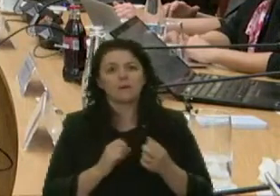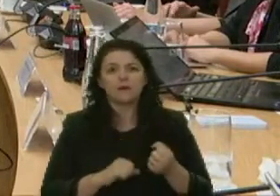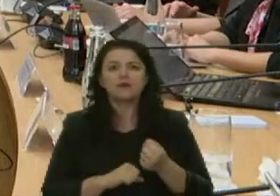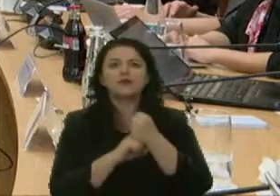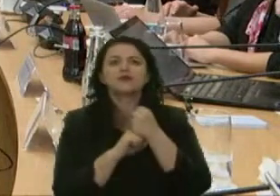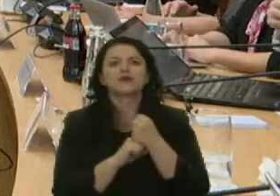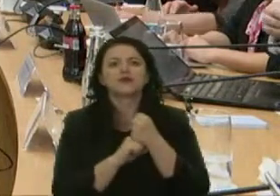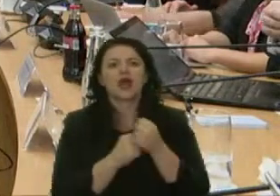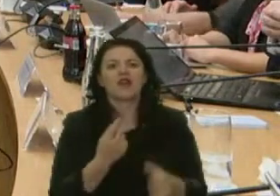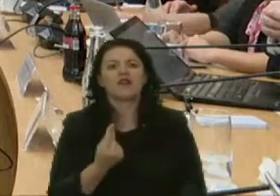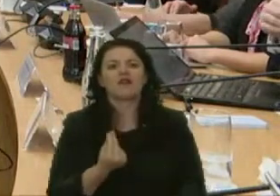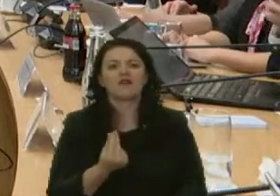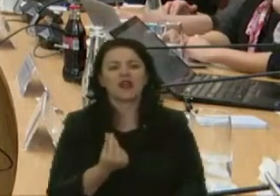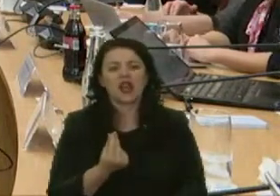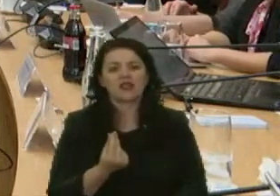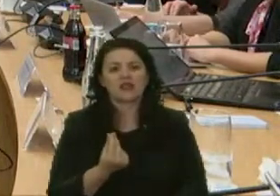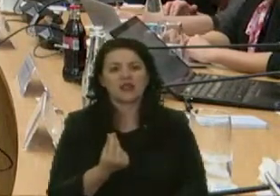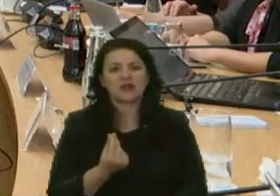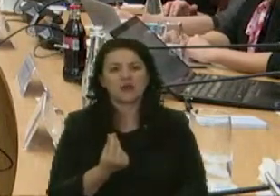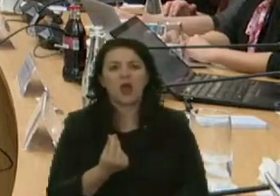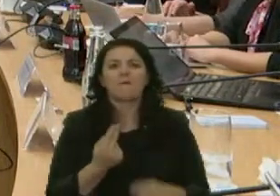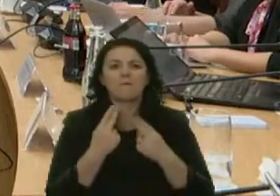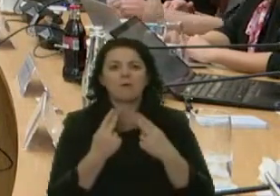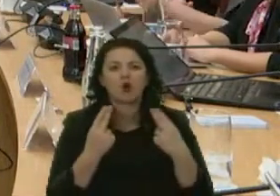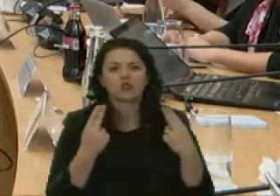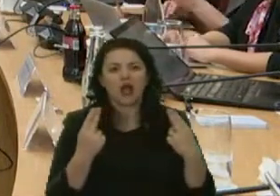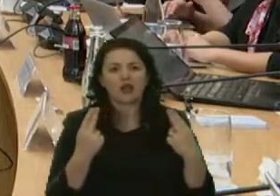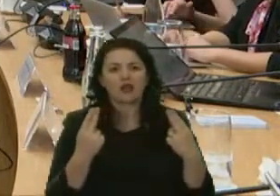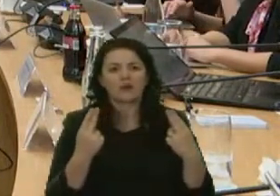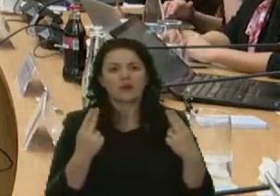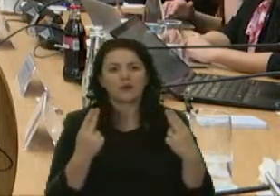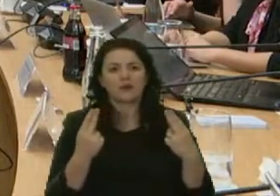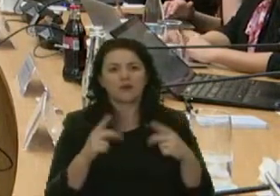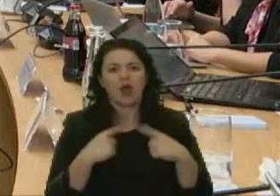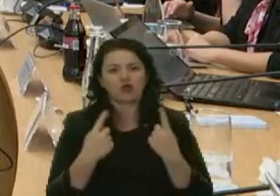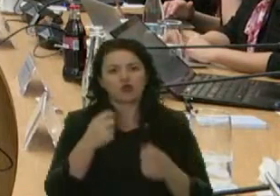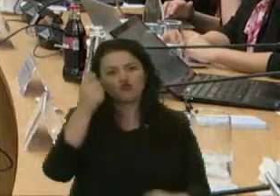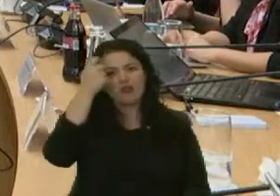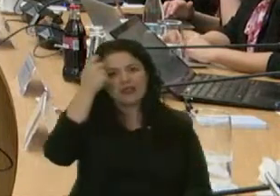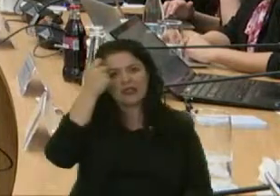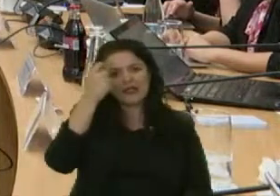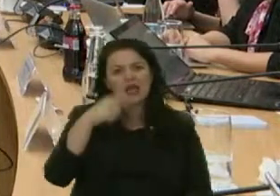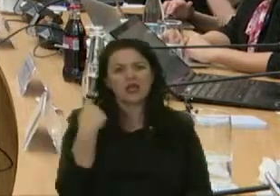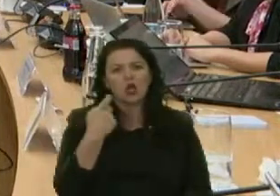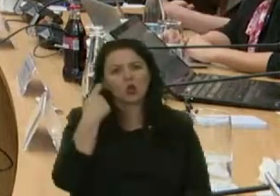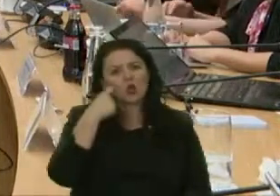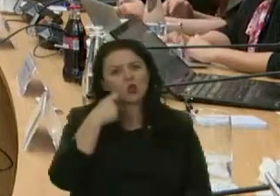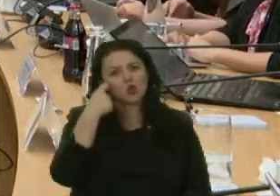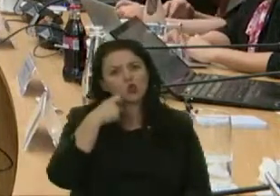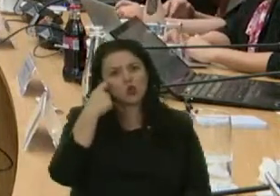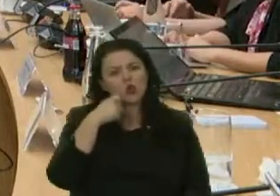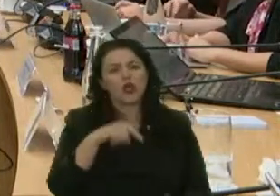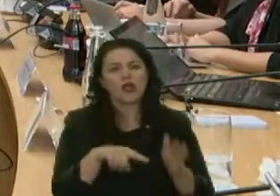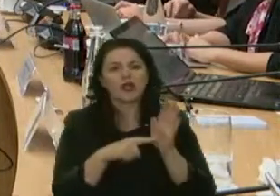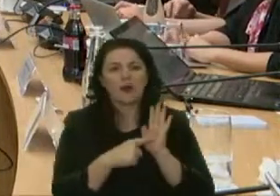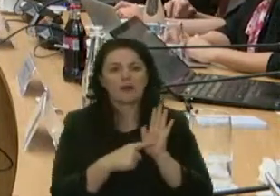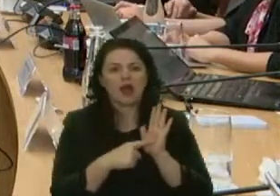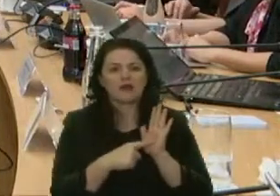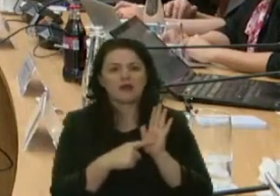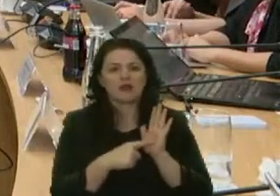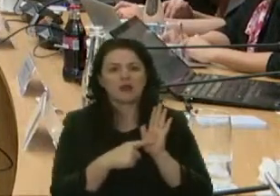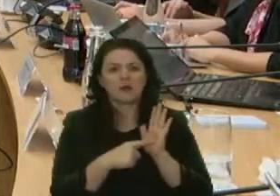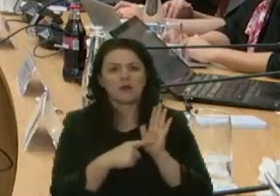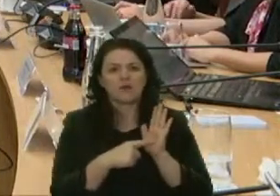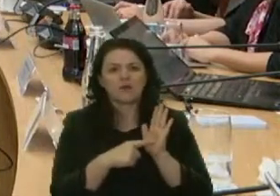obținerea finanțării pentru că cel cel mai important pentru cetățenii Clujului ă reprezintă până la